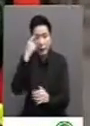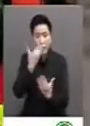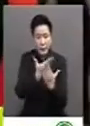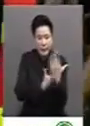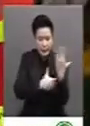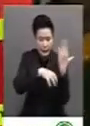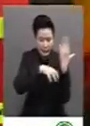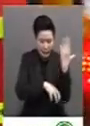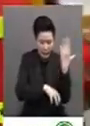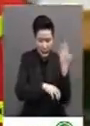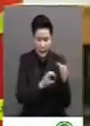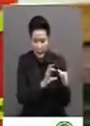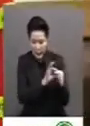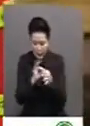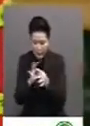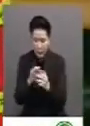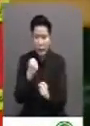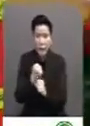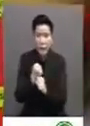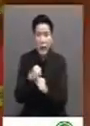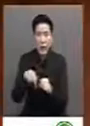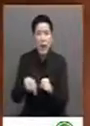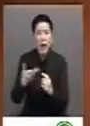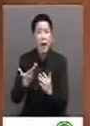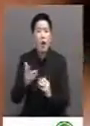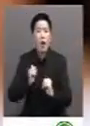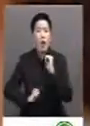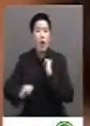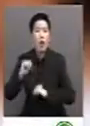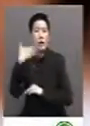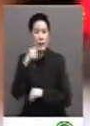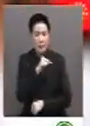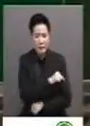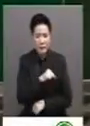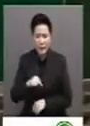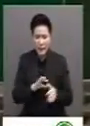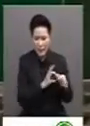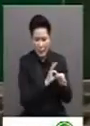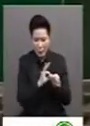ากกินแบ่งรัฐบาลถนนราชดำเนินและหน้าโรงละครแห่งชาติรวมถึงเหตุ